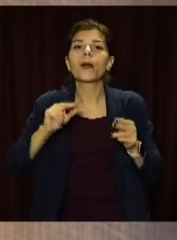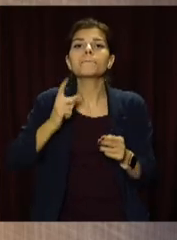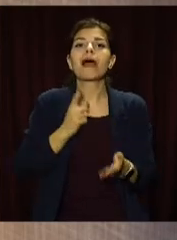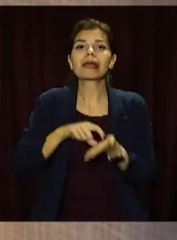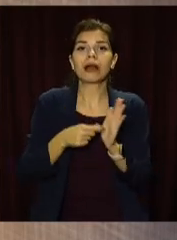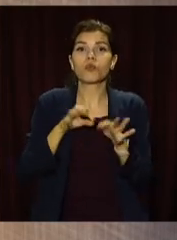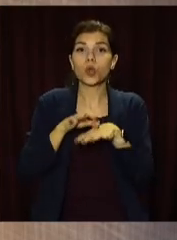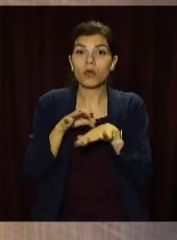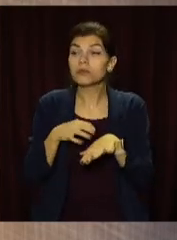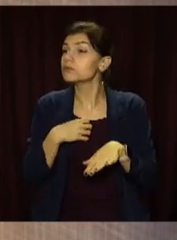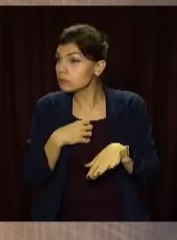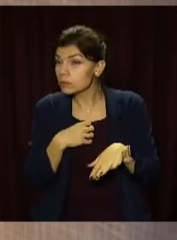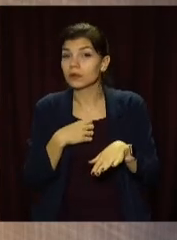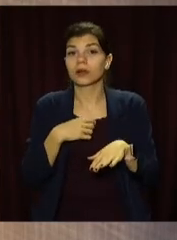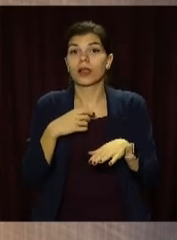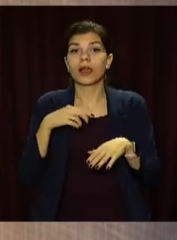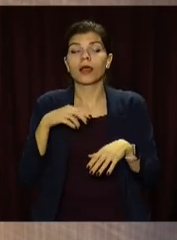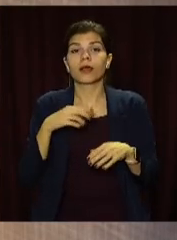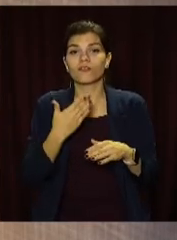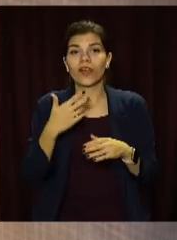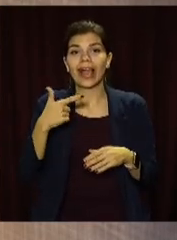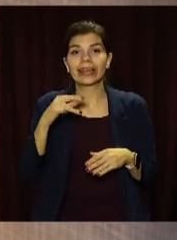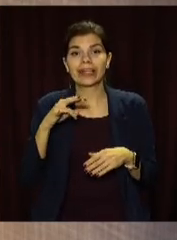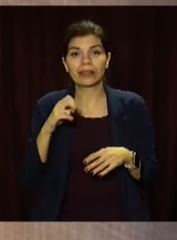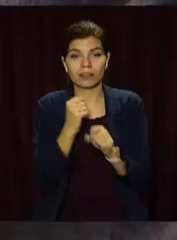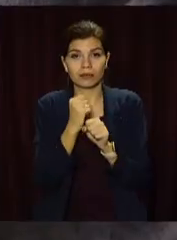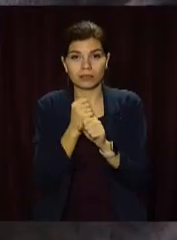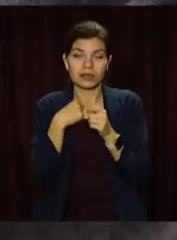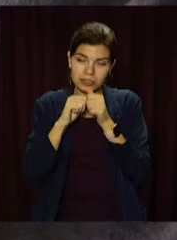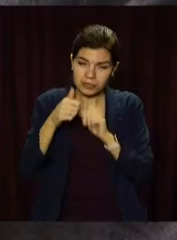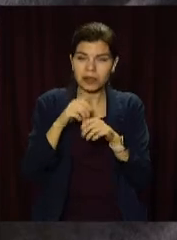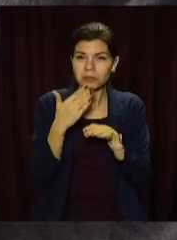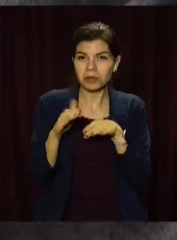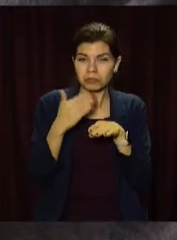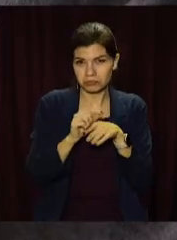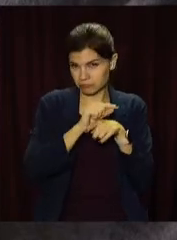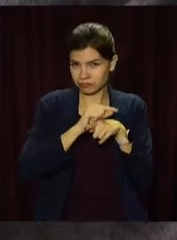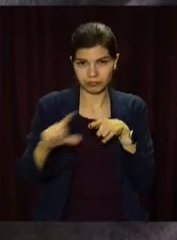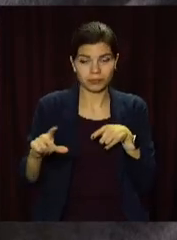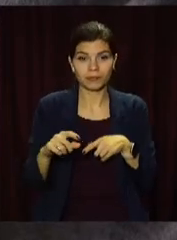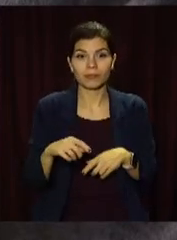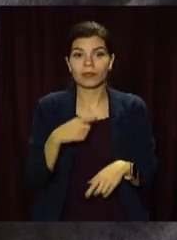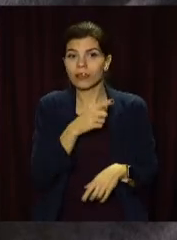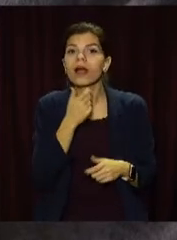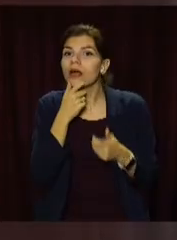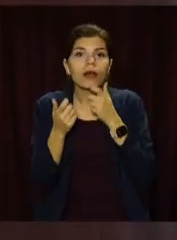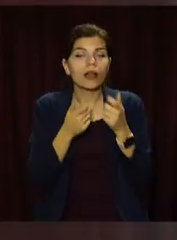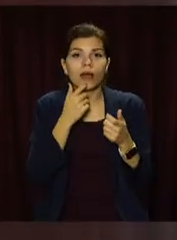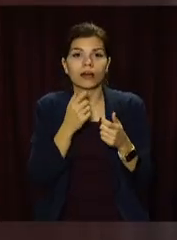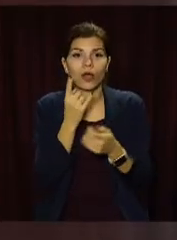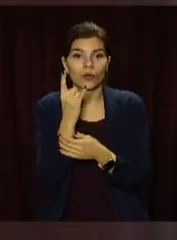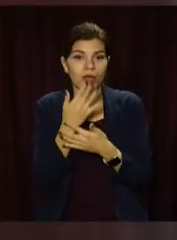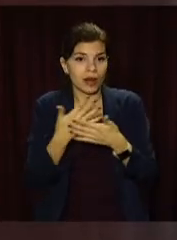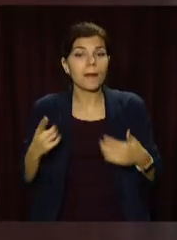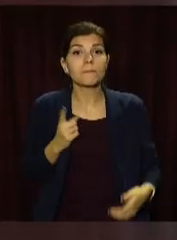так потихоньку від кукол з полімерної гліни я от почала робити кукол з фарфору. За цей час світ побачила понад сотні ляльок.